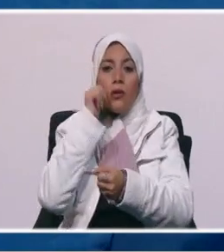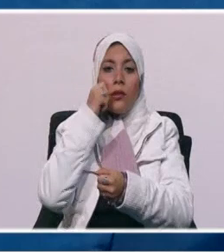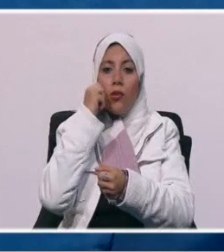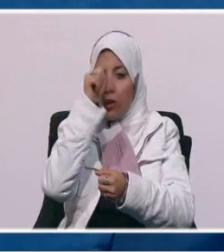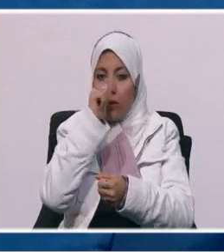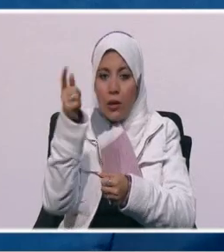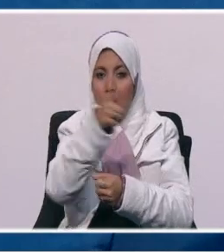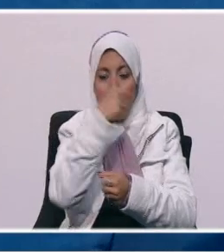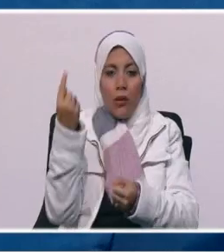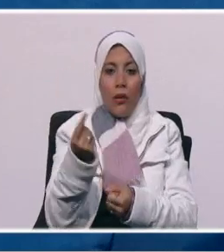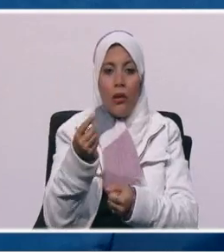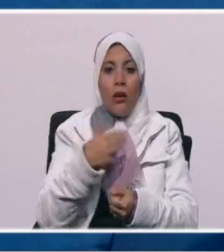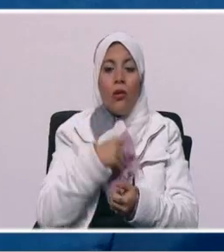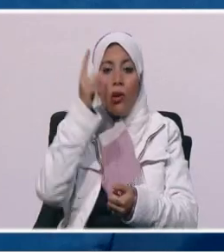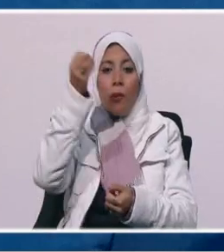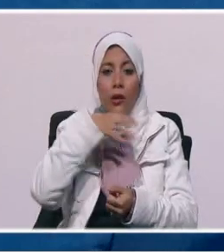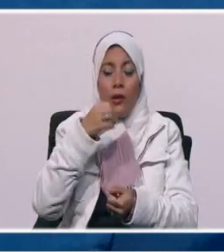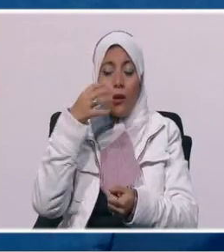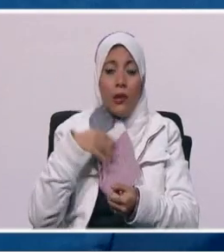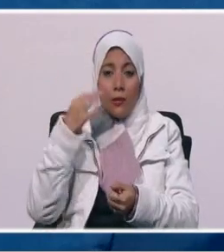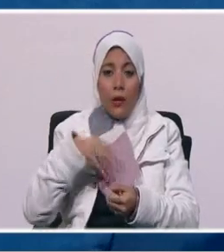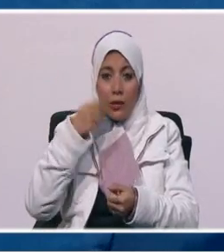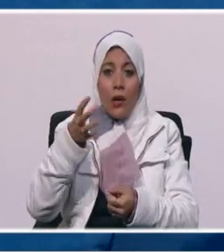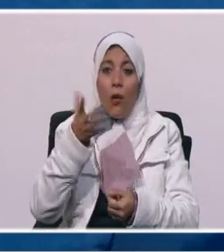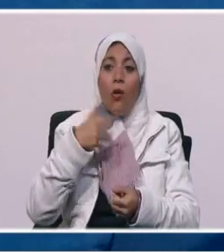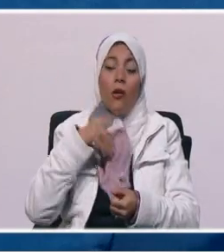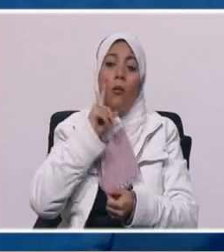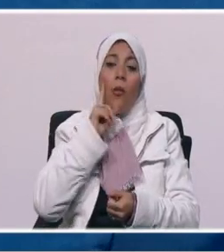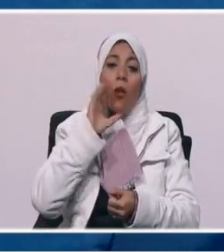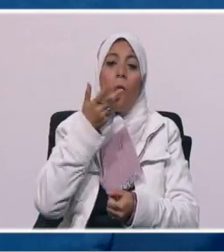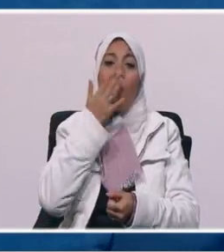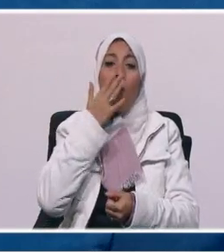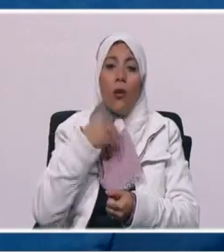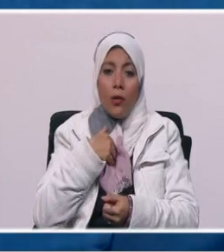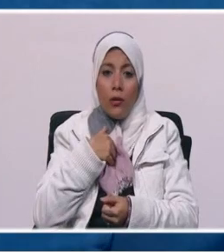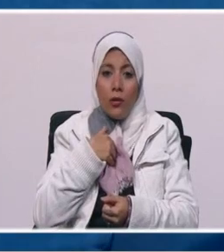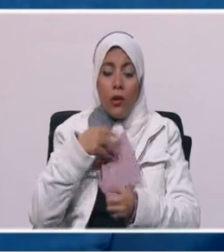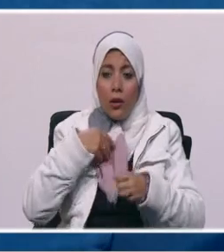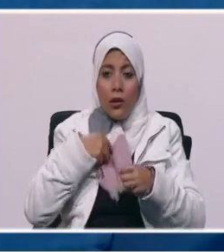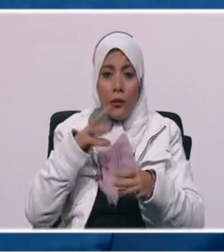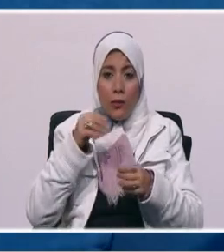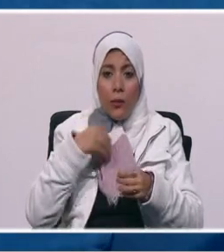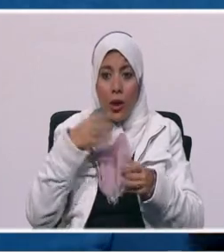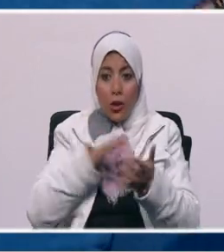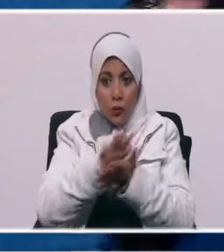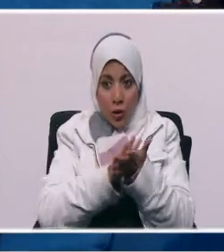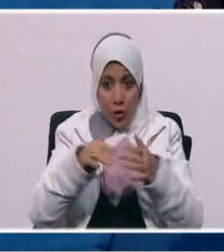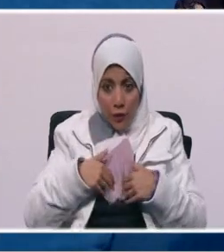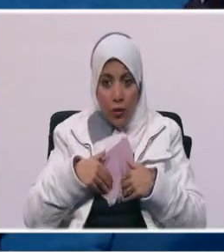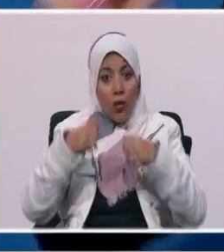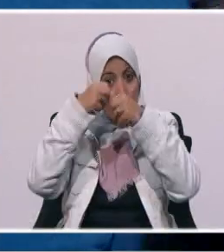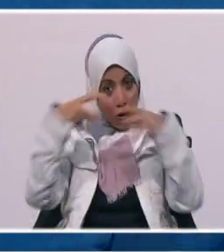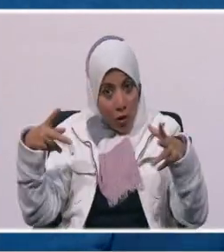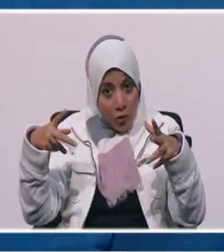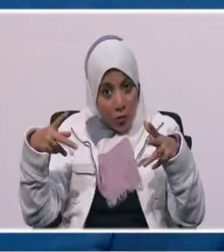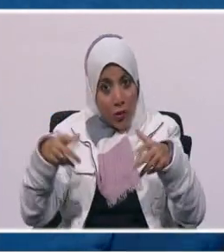بين عشان أنا أرمي فيهم الحاجات دي. يعني حتى والدتي أو والدي بحكي لهم بعد ما تتحل المشكلة، ما مش مشكلة